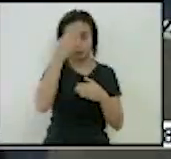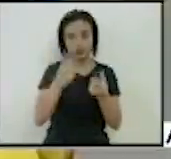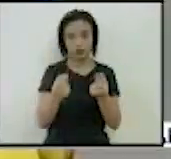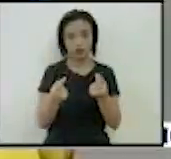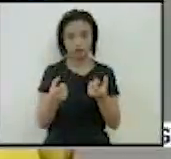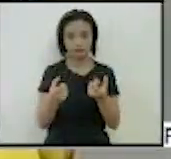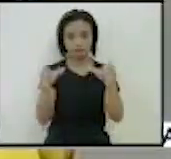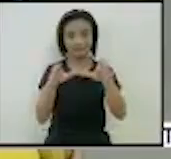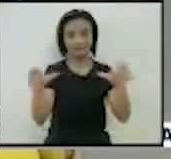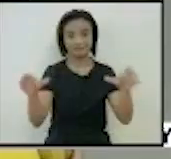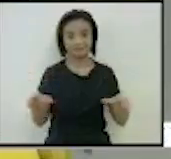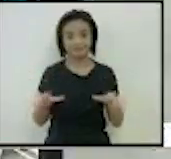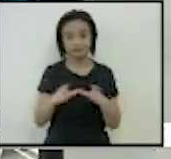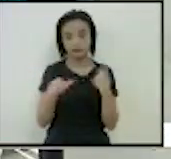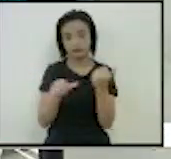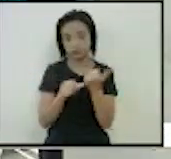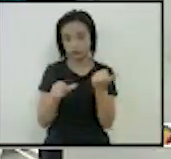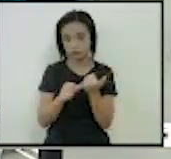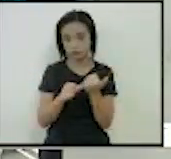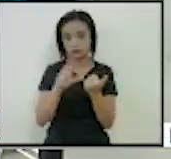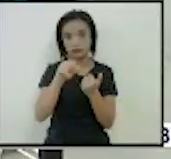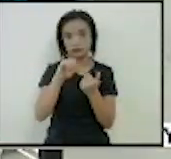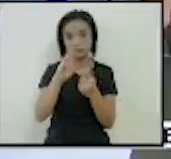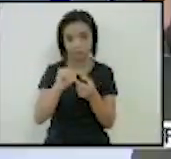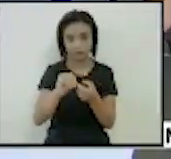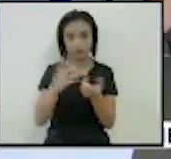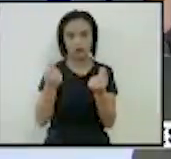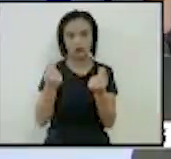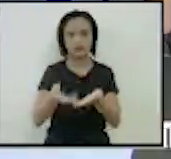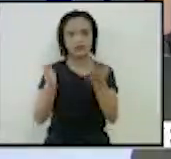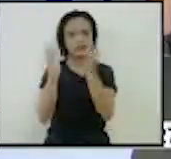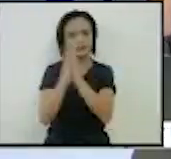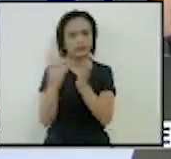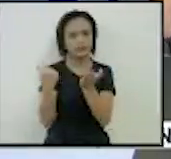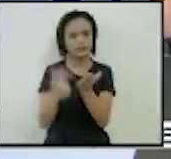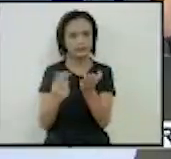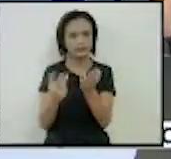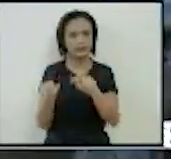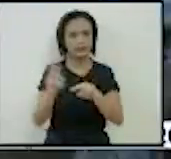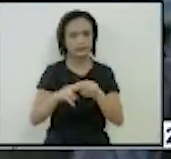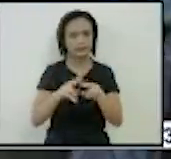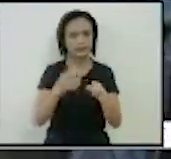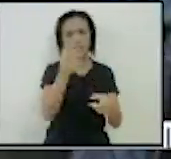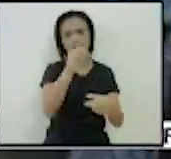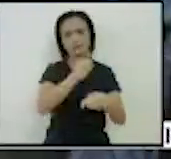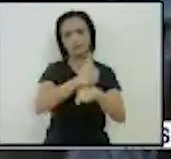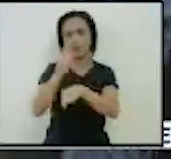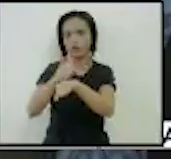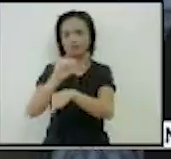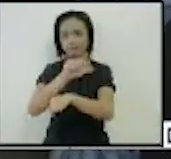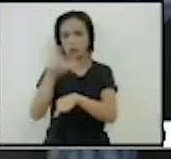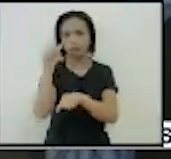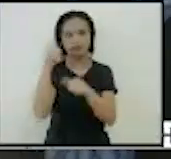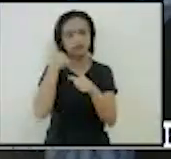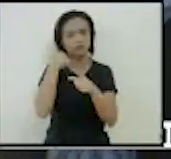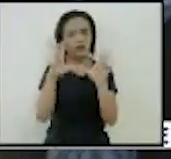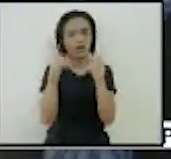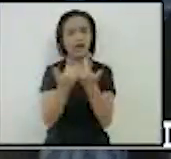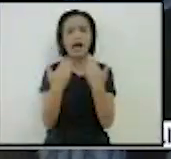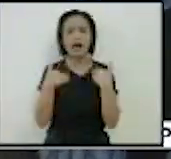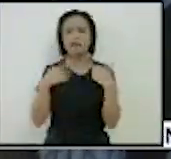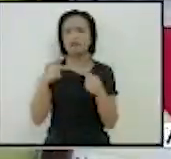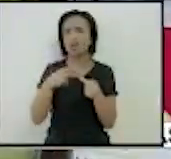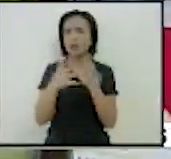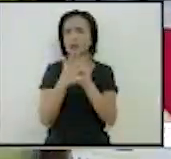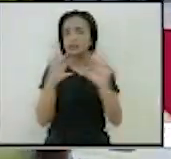registration. Bumipila ang mga subscribers sa mga booth na itinayo ng bawat telco company. May priority lane din sa mga senior citizen.